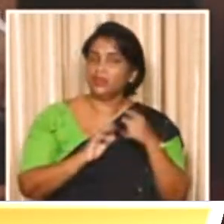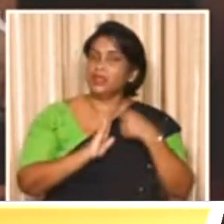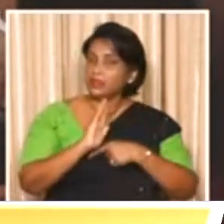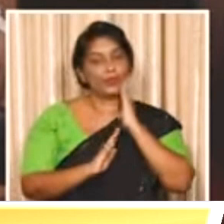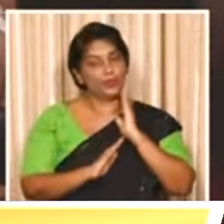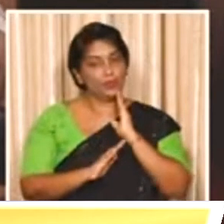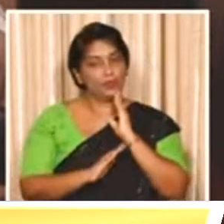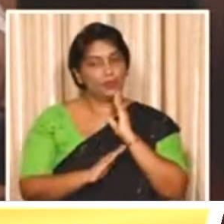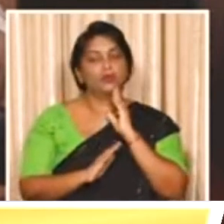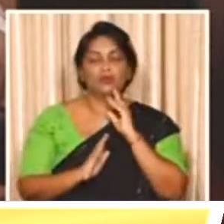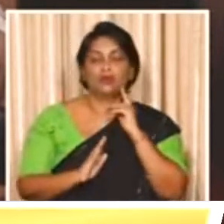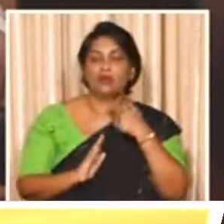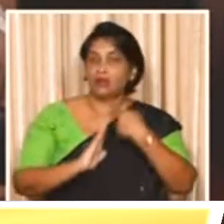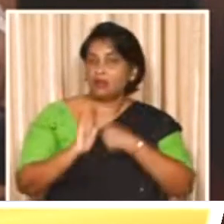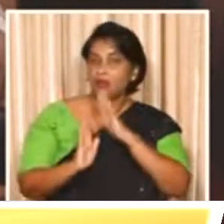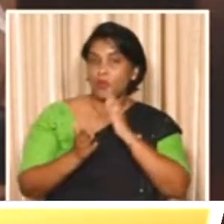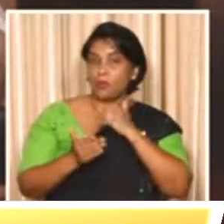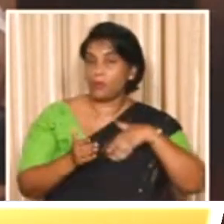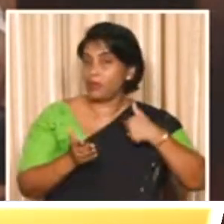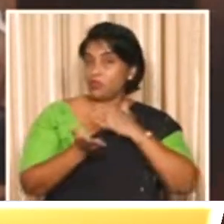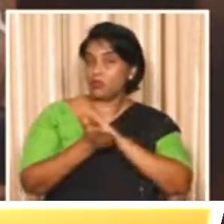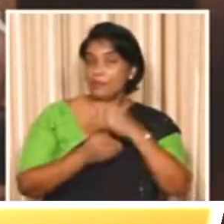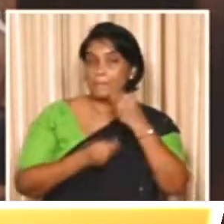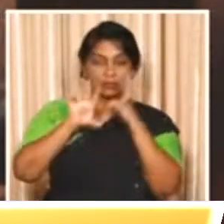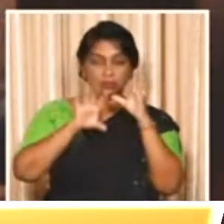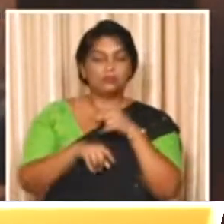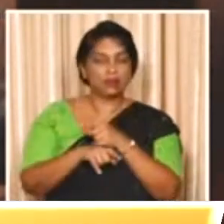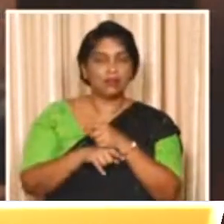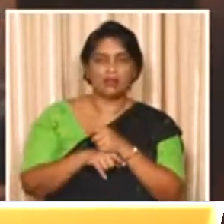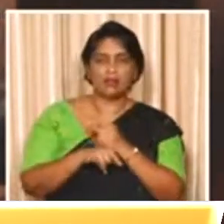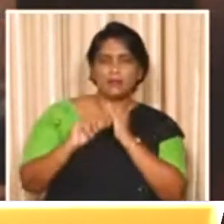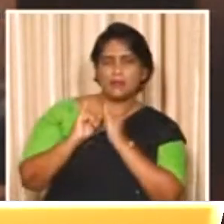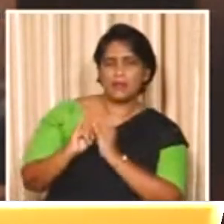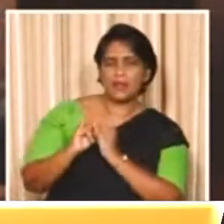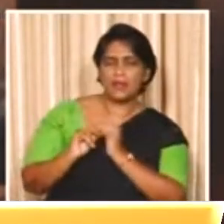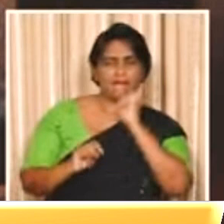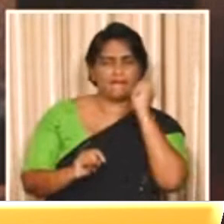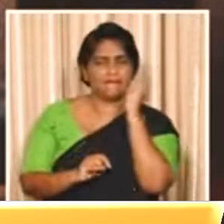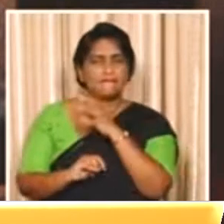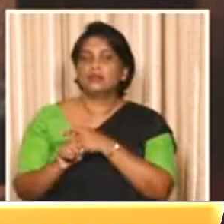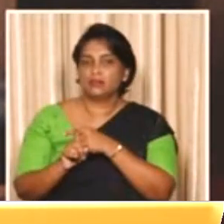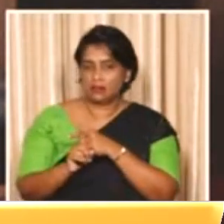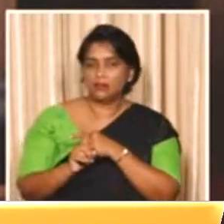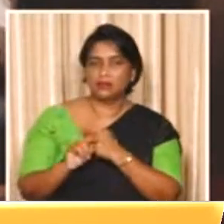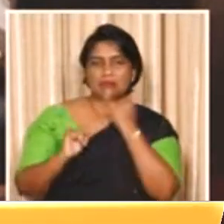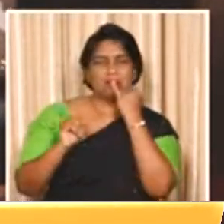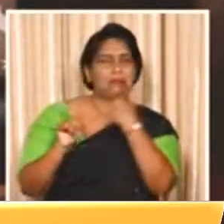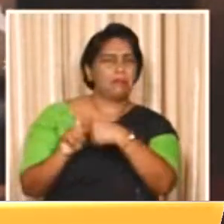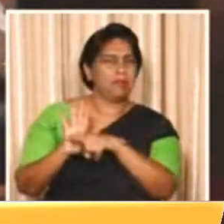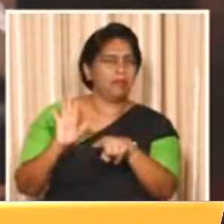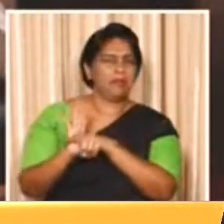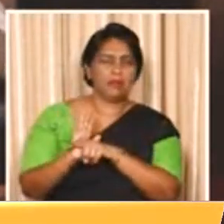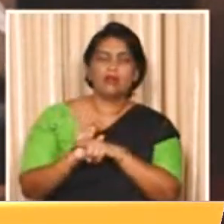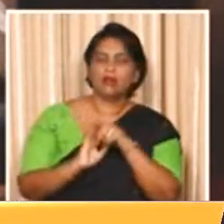දේශීයවත් විදේශීයවත් අපේ ප්‍රධාන හෝටල් වලට වැඩිපුරම බිස්නස් වෙන හෝටල් වල ෆේක් account ෆේක් account selling ෆේක් reviews දානවා. ඒ දැමීම